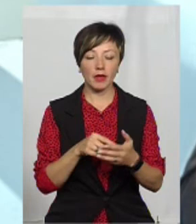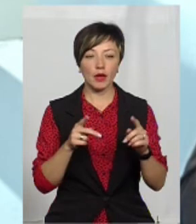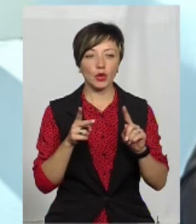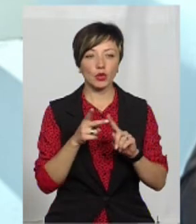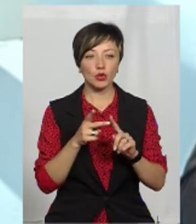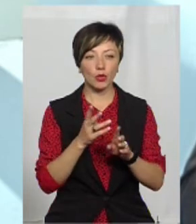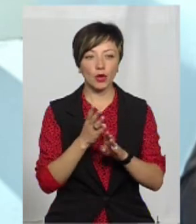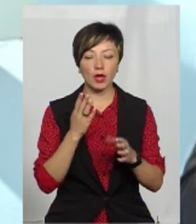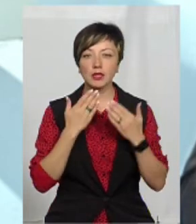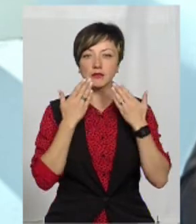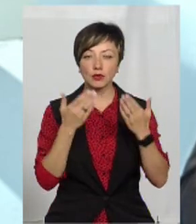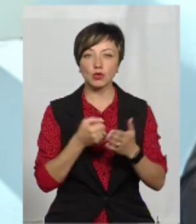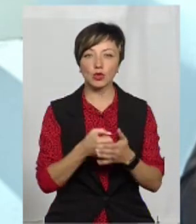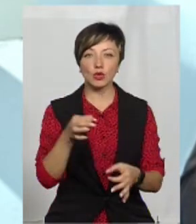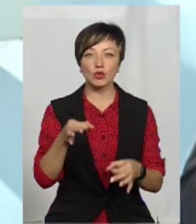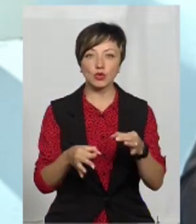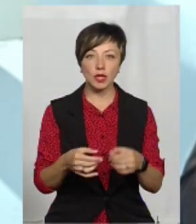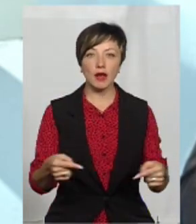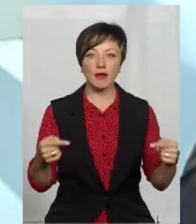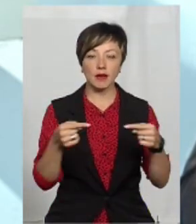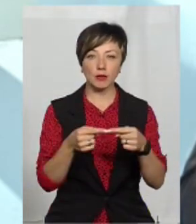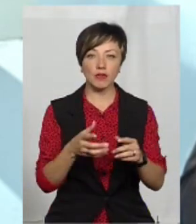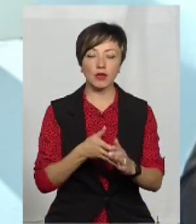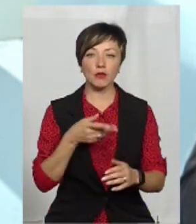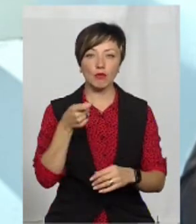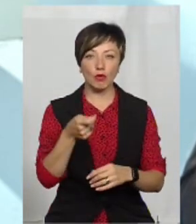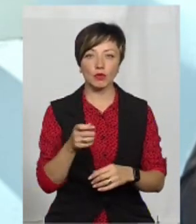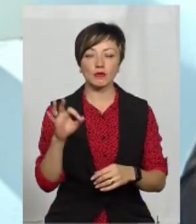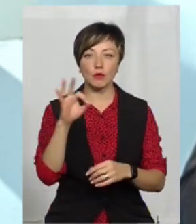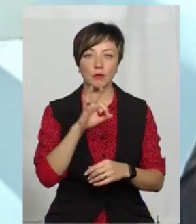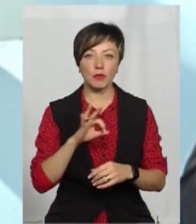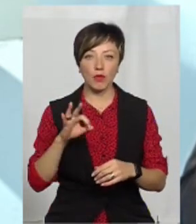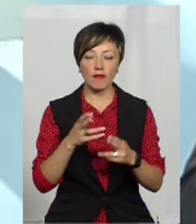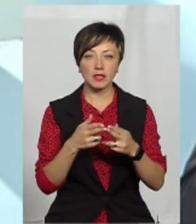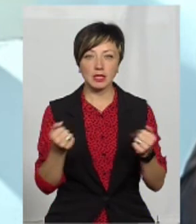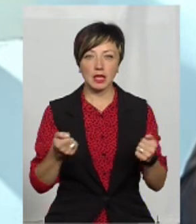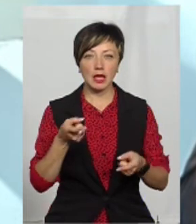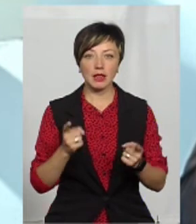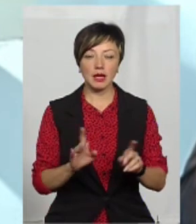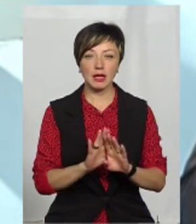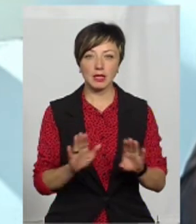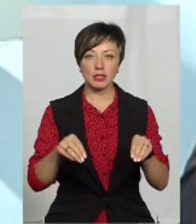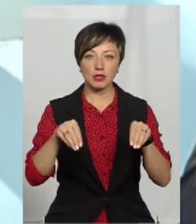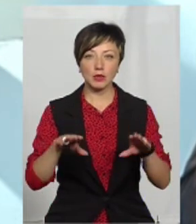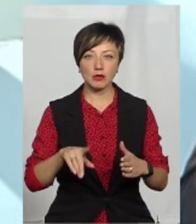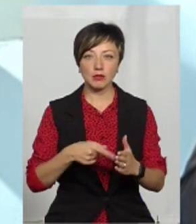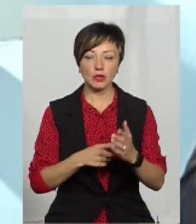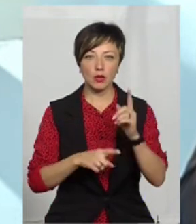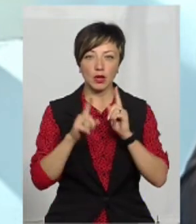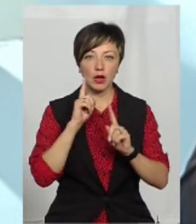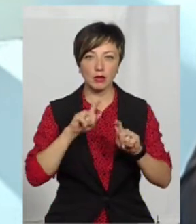другорядне, звернутися до суду із відповідним позовом щодо визнання недійсним рішення міської